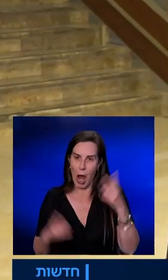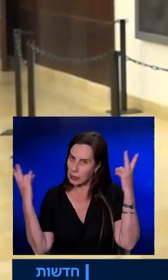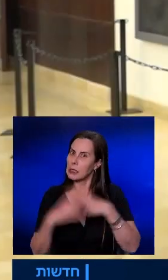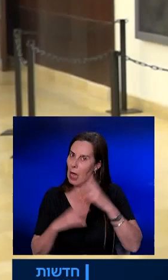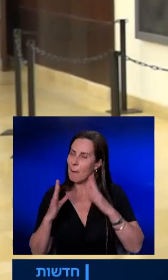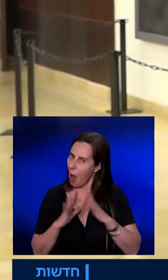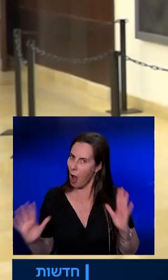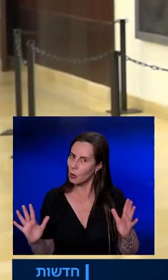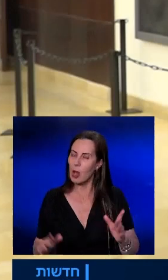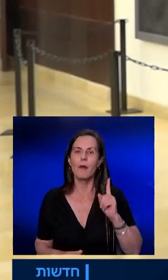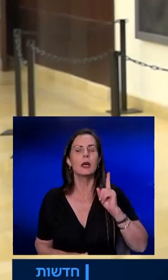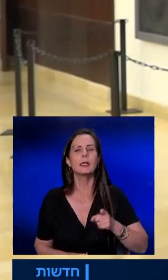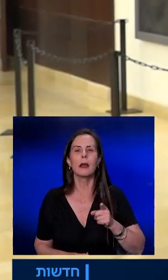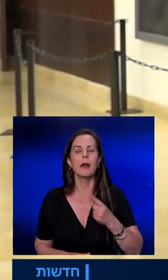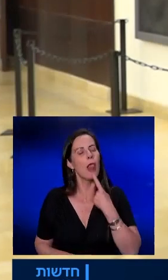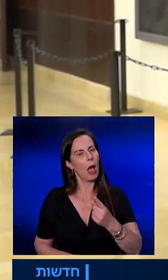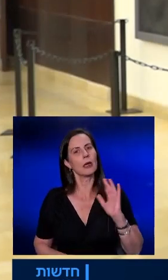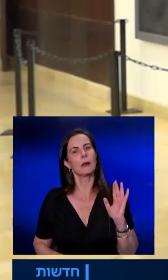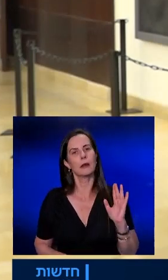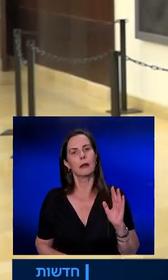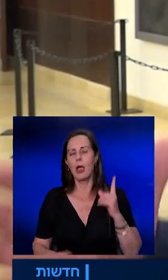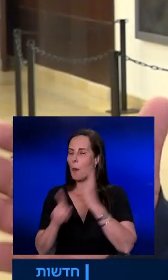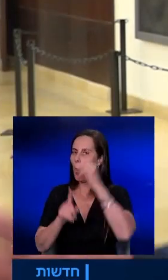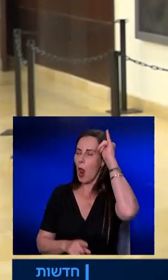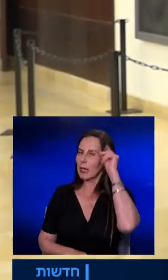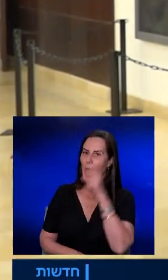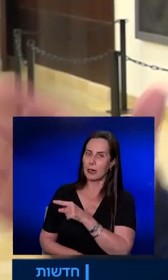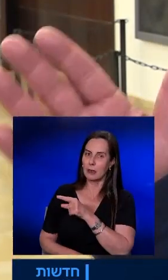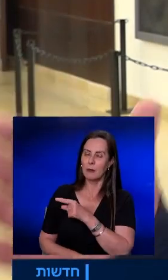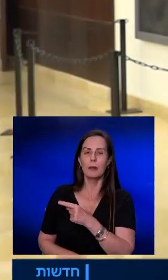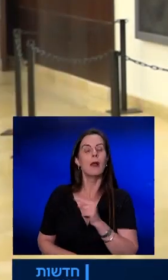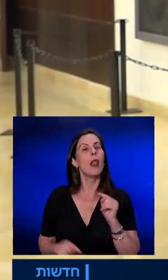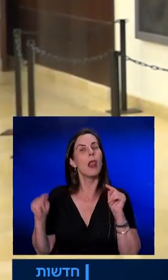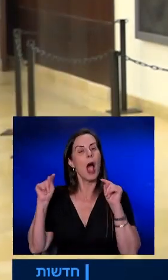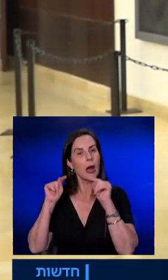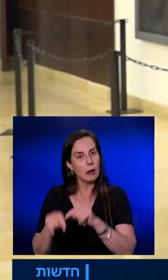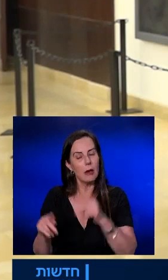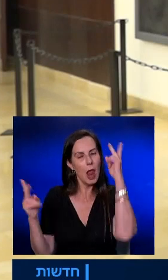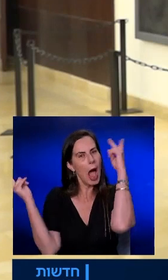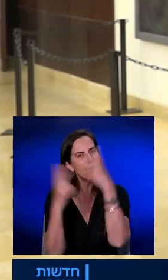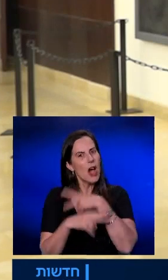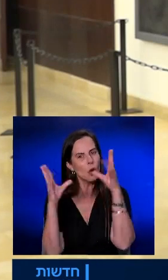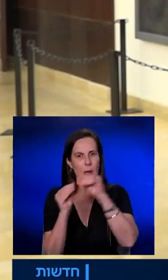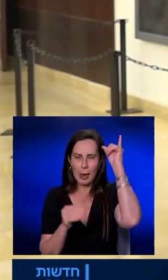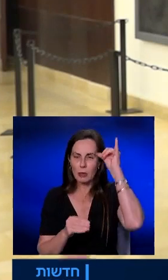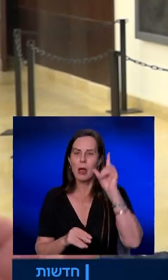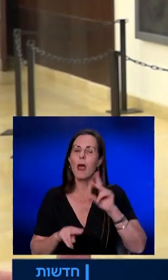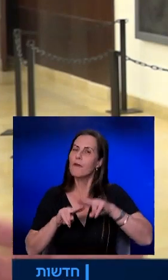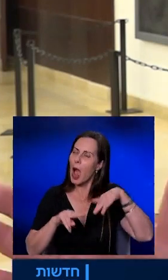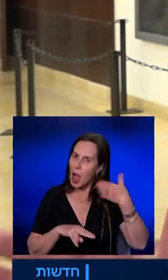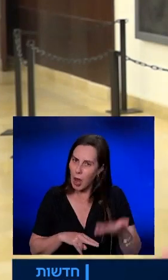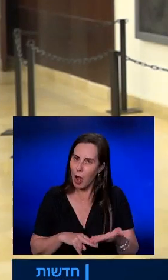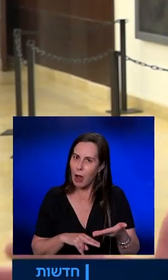רחב, אבל צריכים להבהיר את זה מול הירדנים, להגיע להבנות, ואז שנוציא